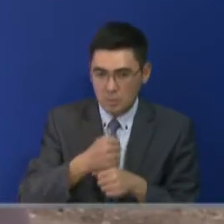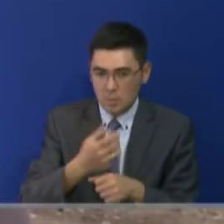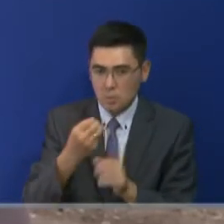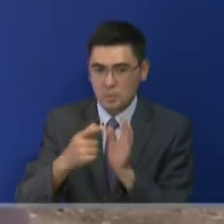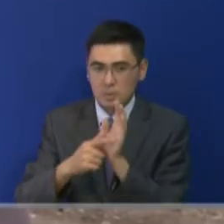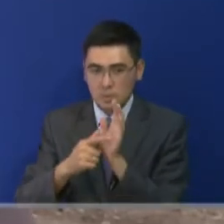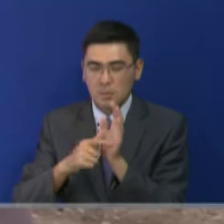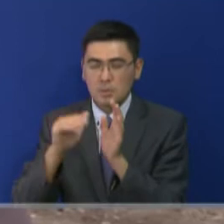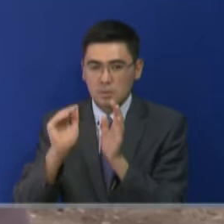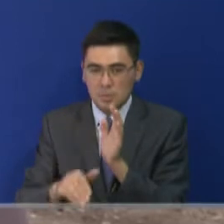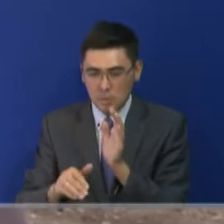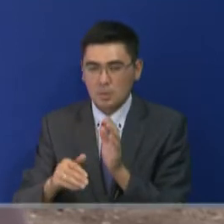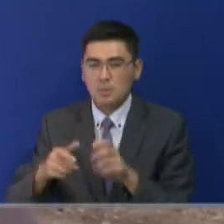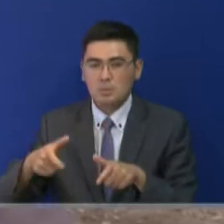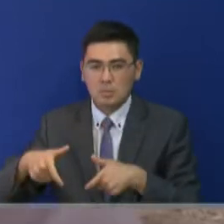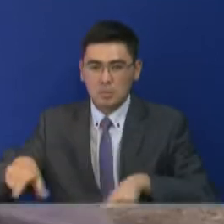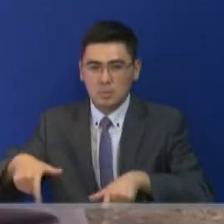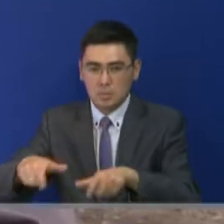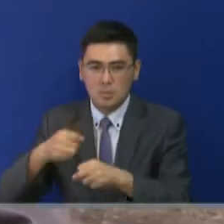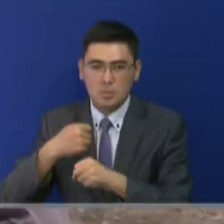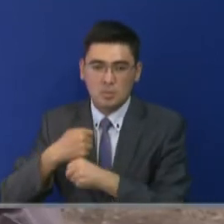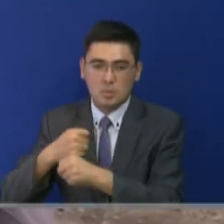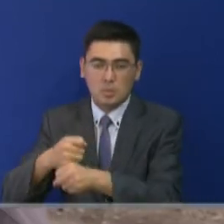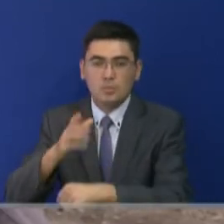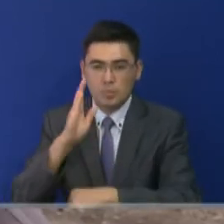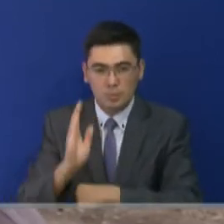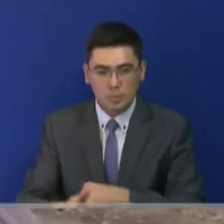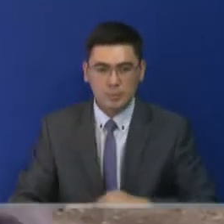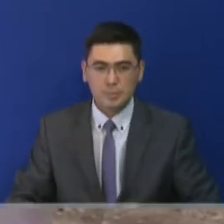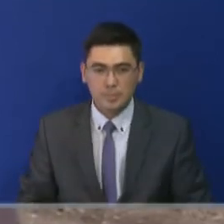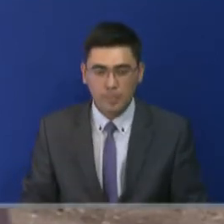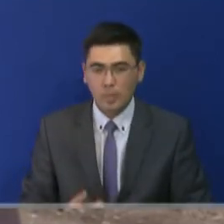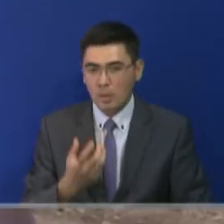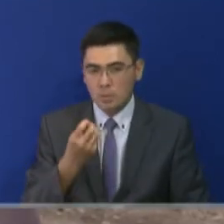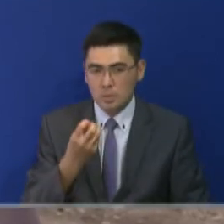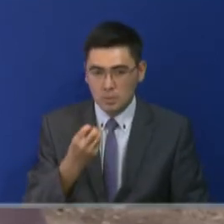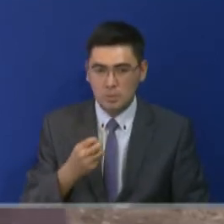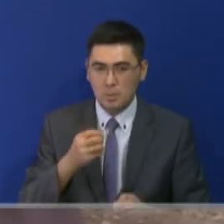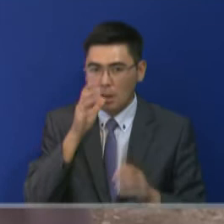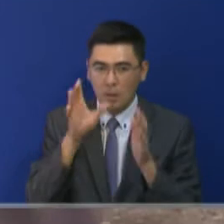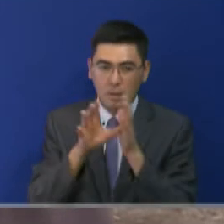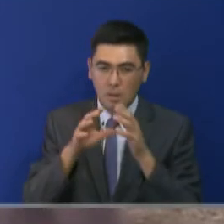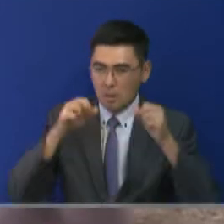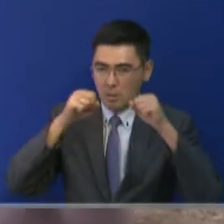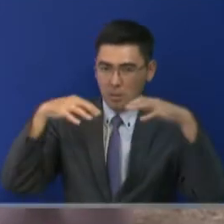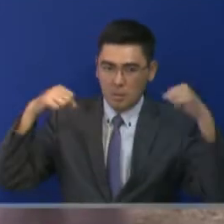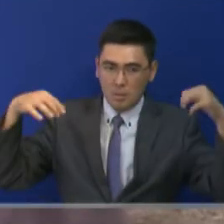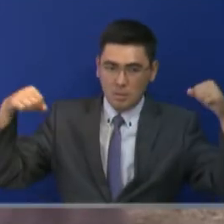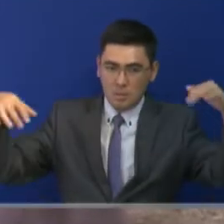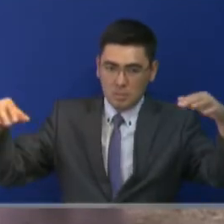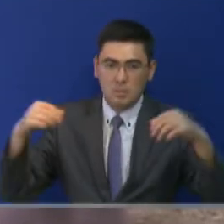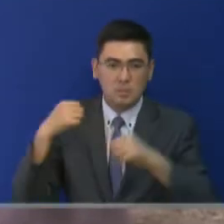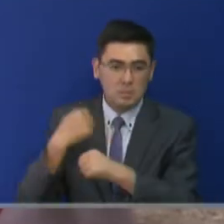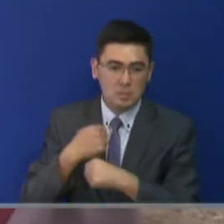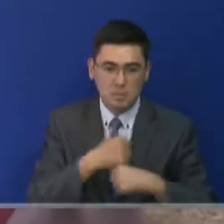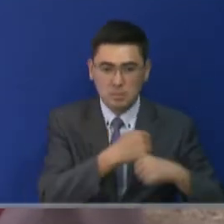7 800 квадрат бұршатқы салынады. Паребрегімен бірге. Содан кейін светильниктер, освещение, мына сияқты освещениелер